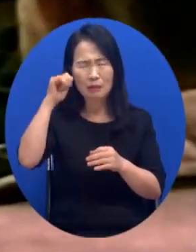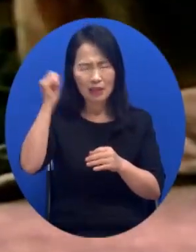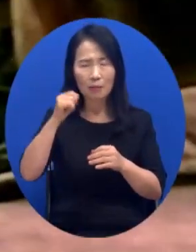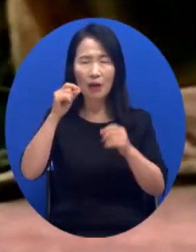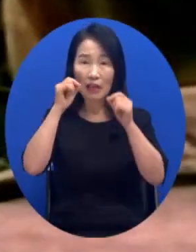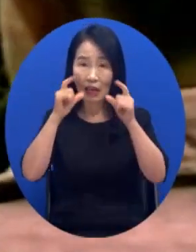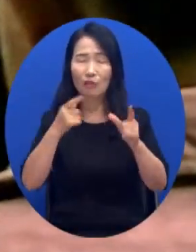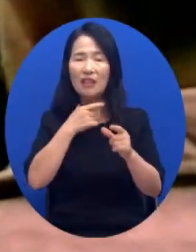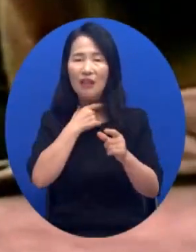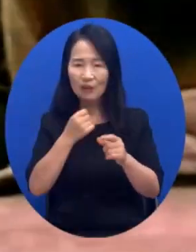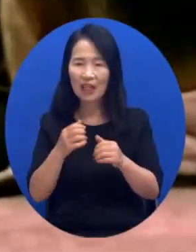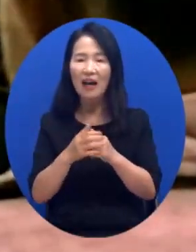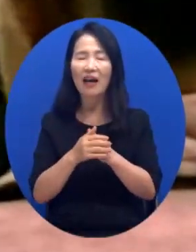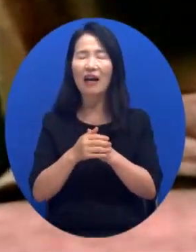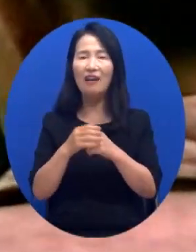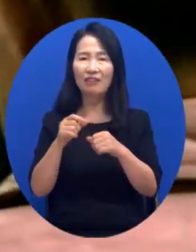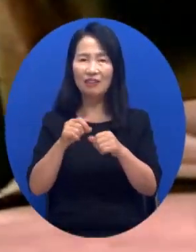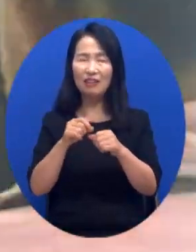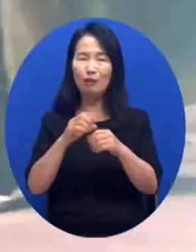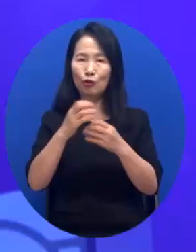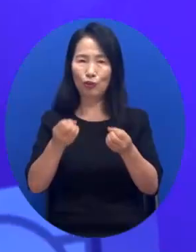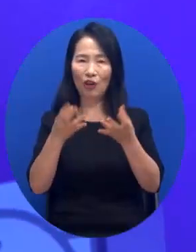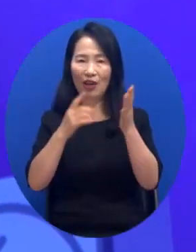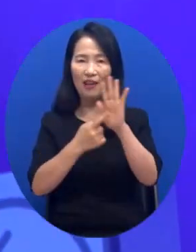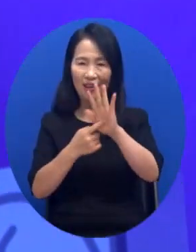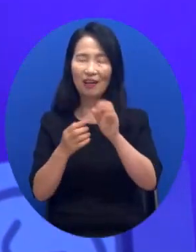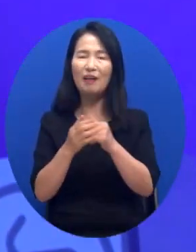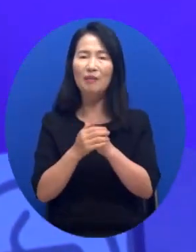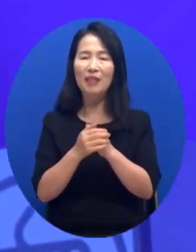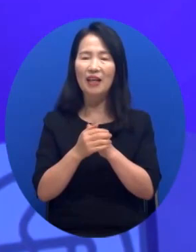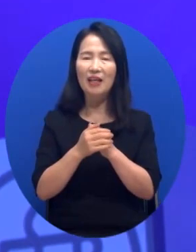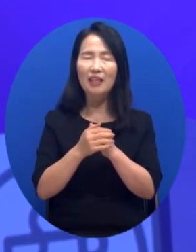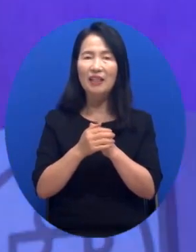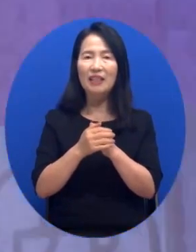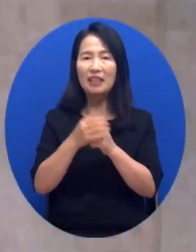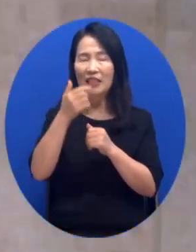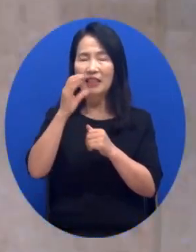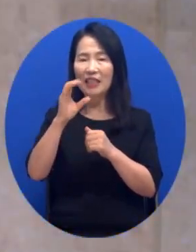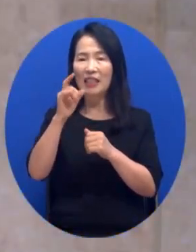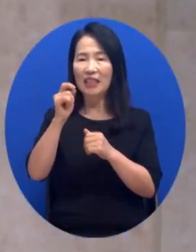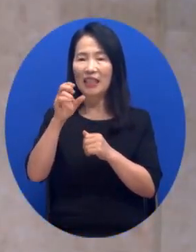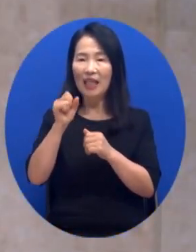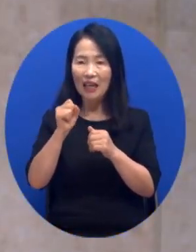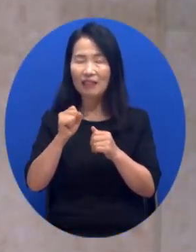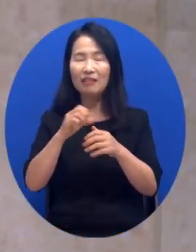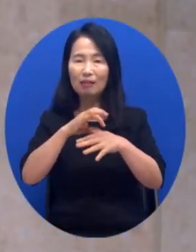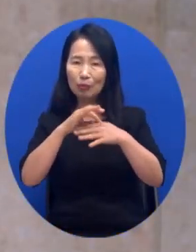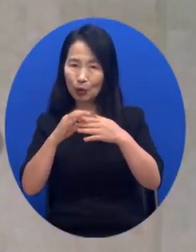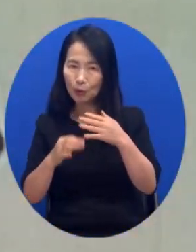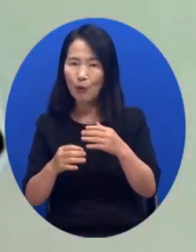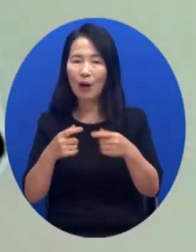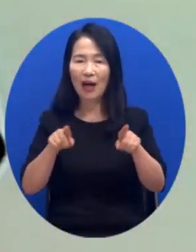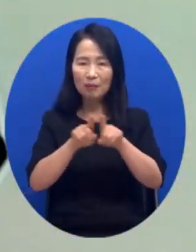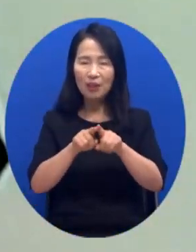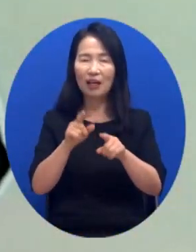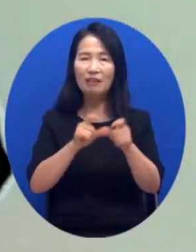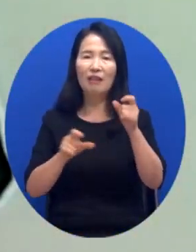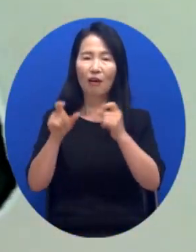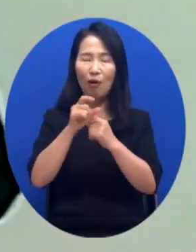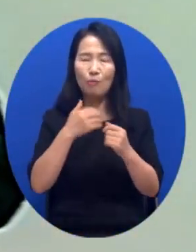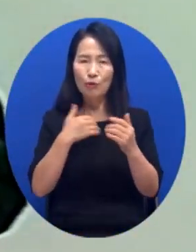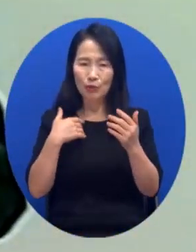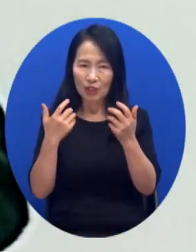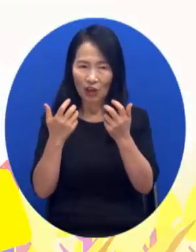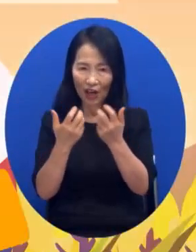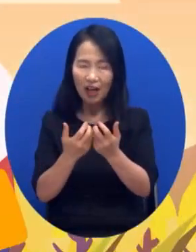깨우리로다도 추석을 맞아 여러분을 찾아갑니다. CTS가 준비한 다양한 특집 프로그램과 함께 조금 더 풍성한 한가위가 되길